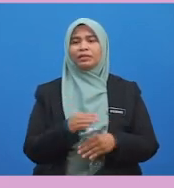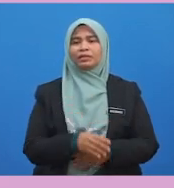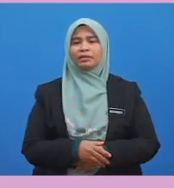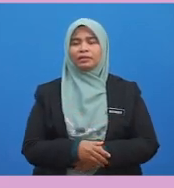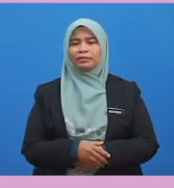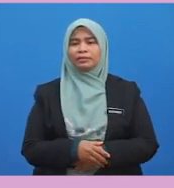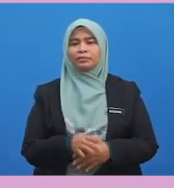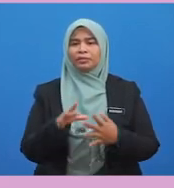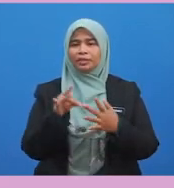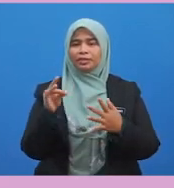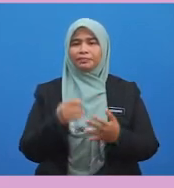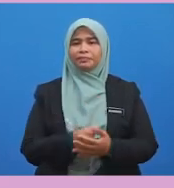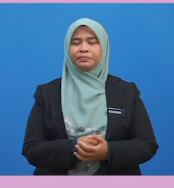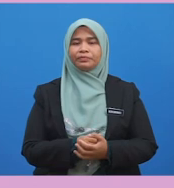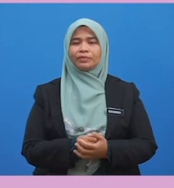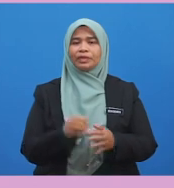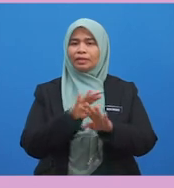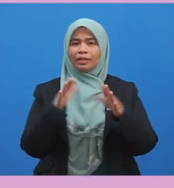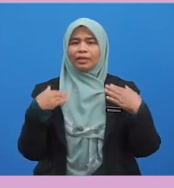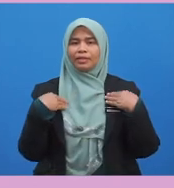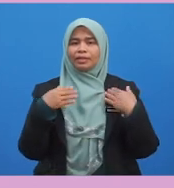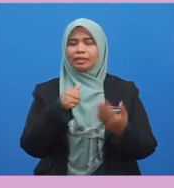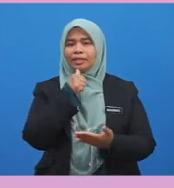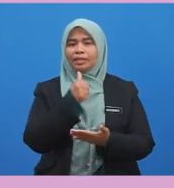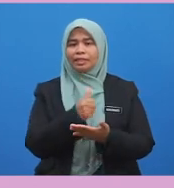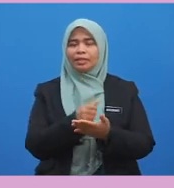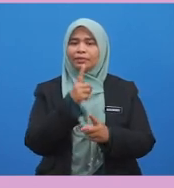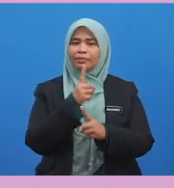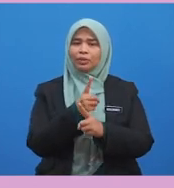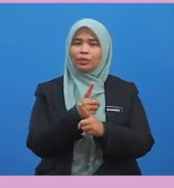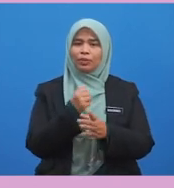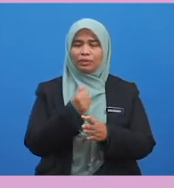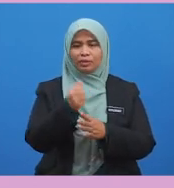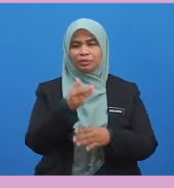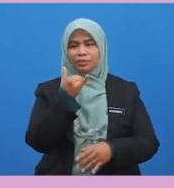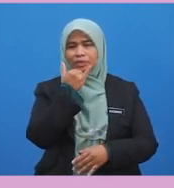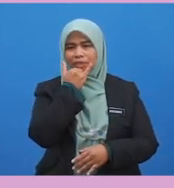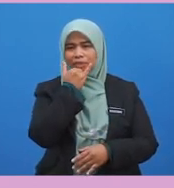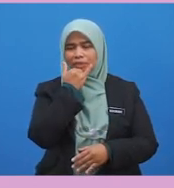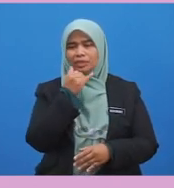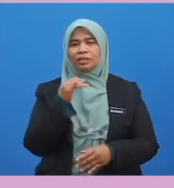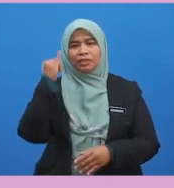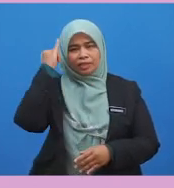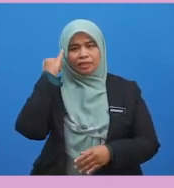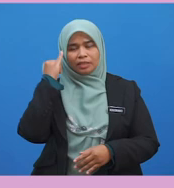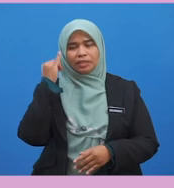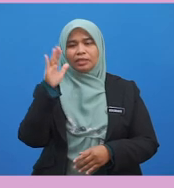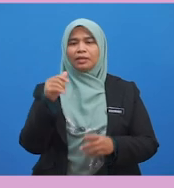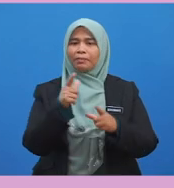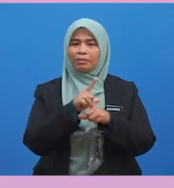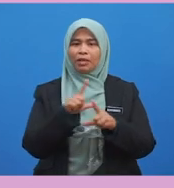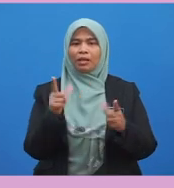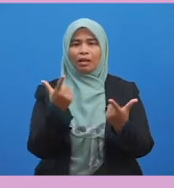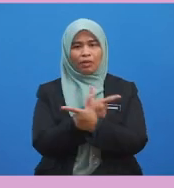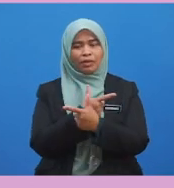batasan. Tiada nilai betul atau salah. Idea yang bercanggah tetap